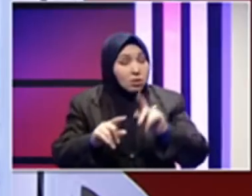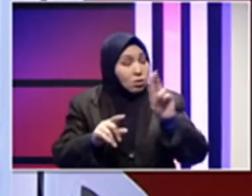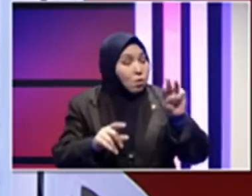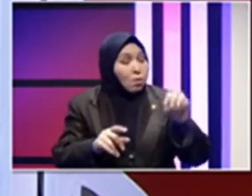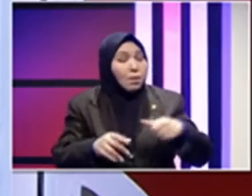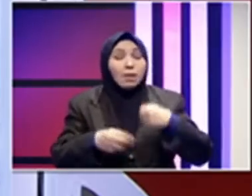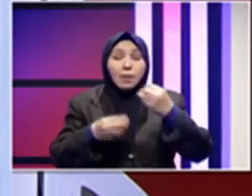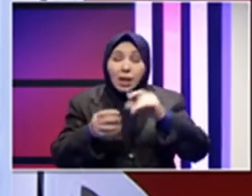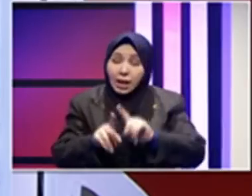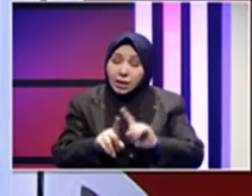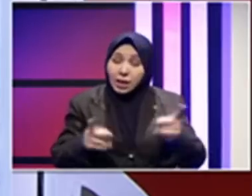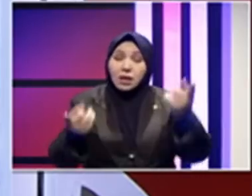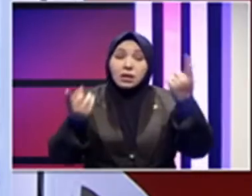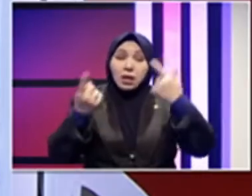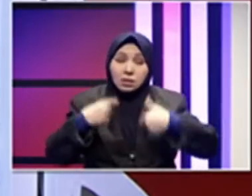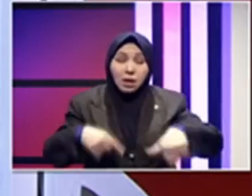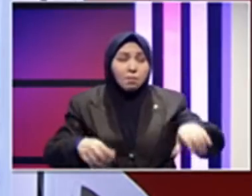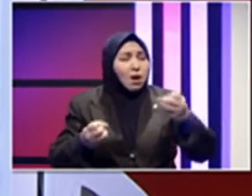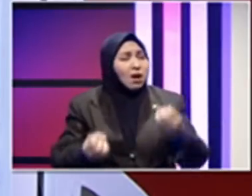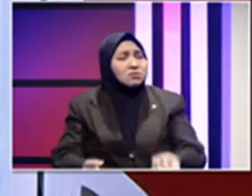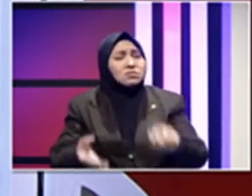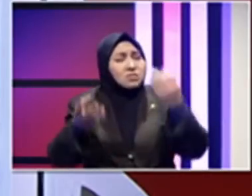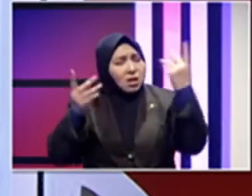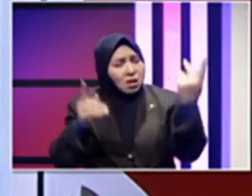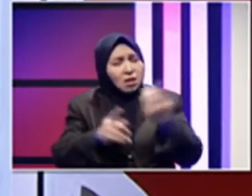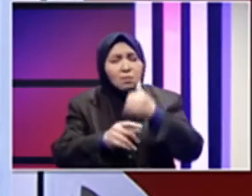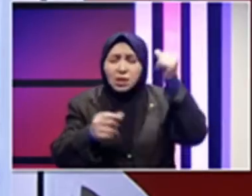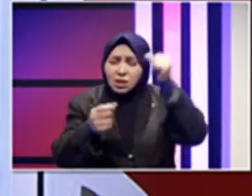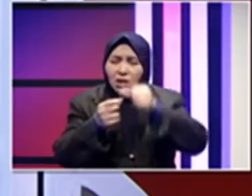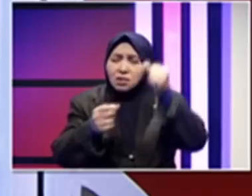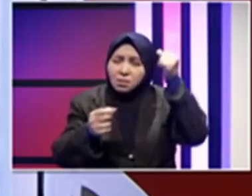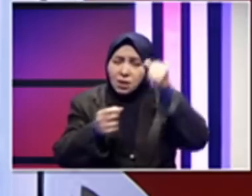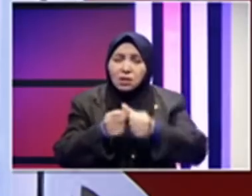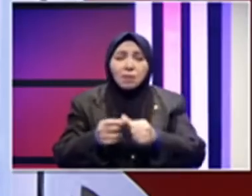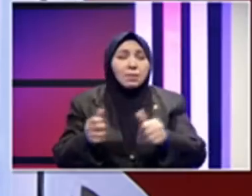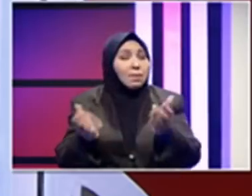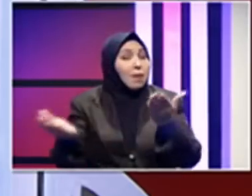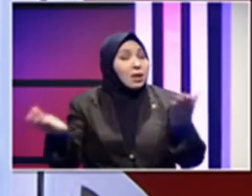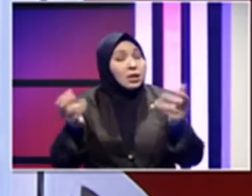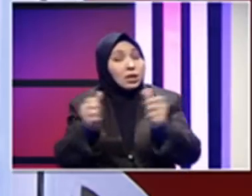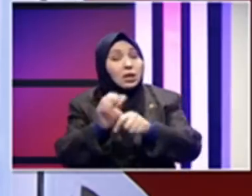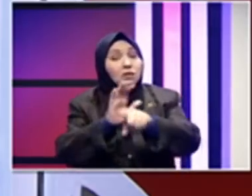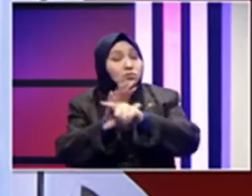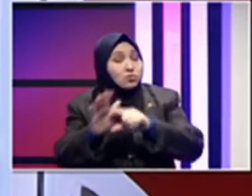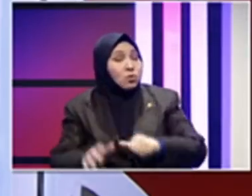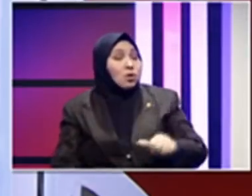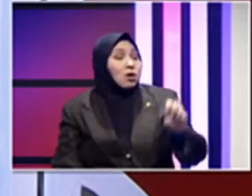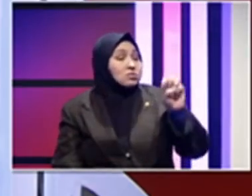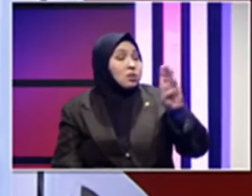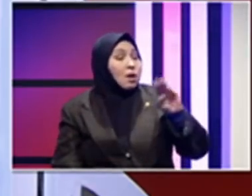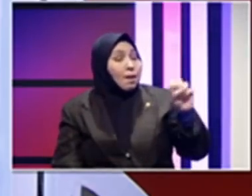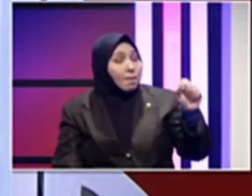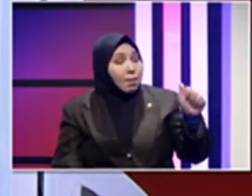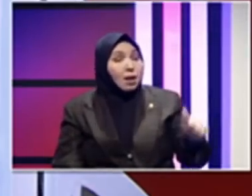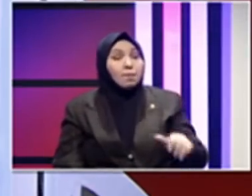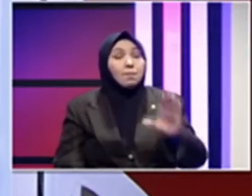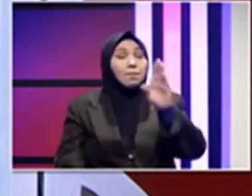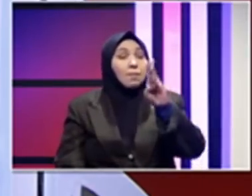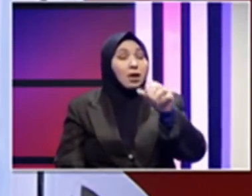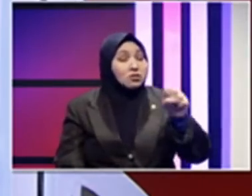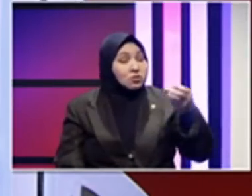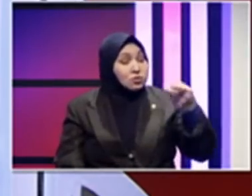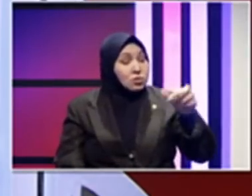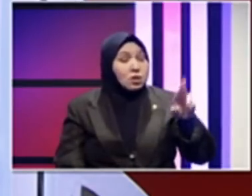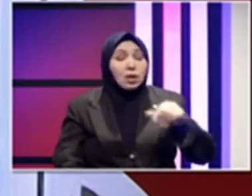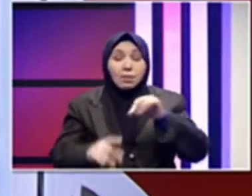pemberi peringatan. Banyak kali Allah guna perkataan peringatan, Ustaz, ya. Berbanding dengan surah Saba sebelum ini banyak berkaitan dengan Bashir, tapi dalam